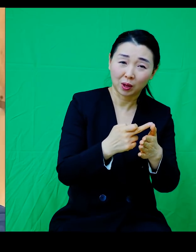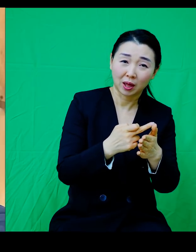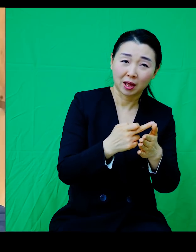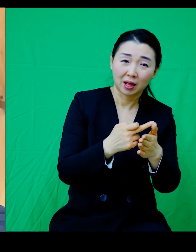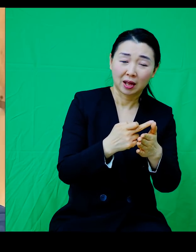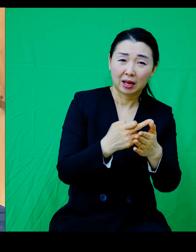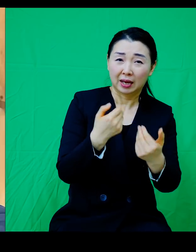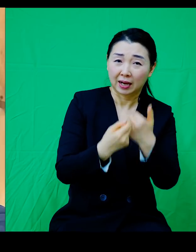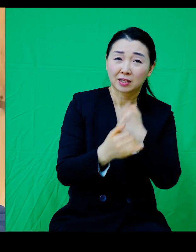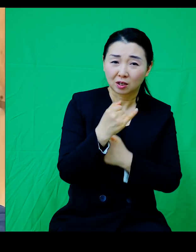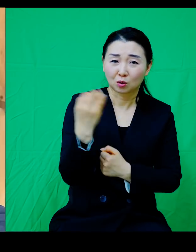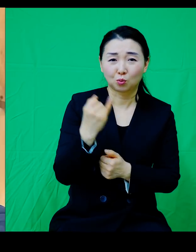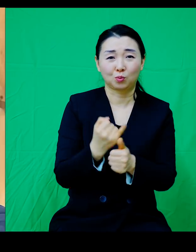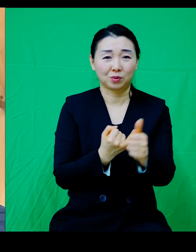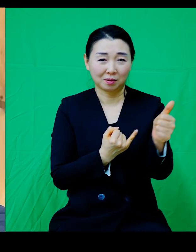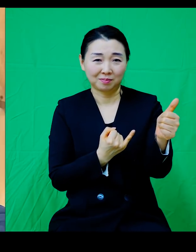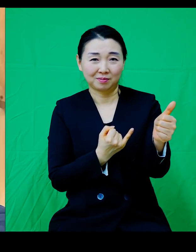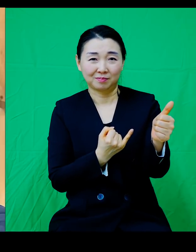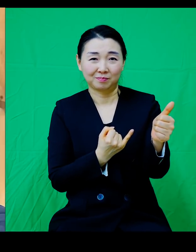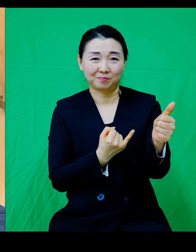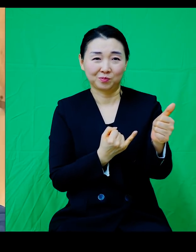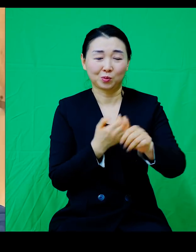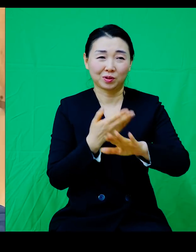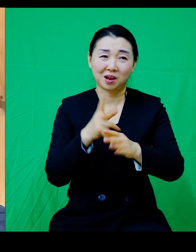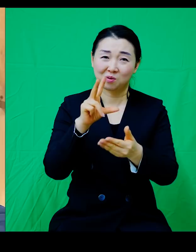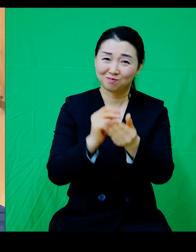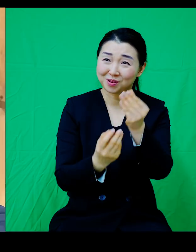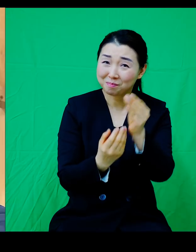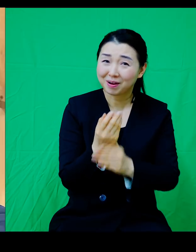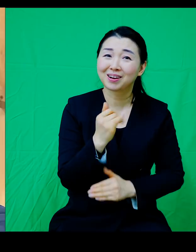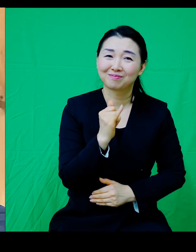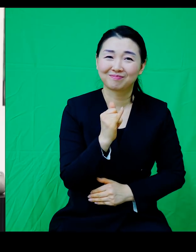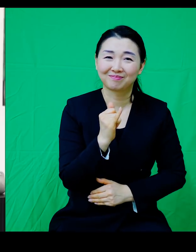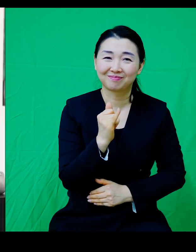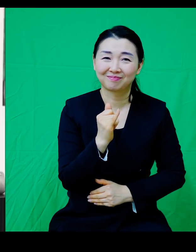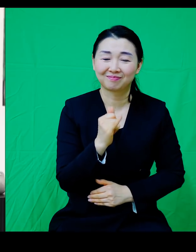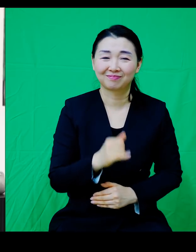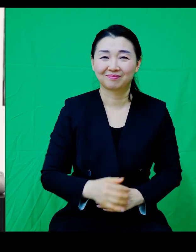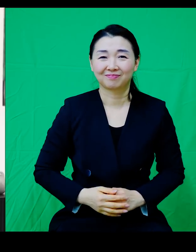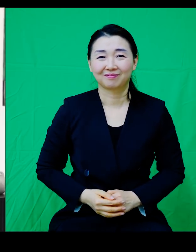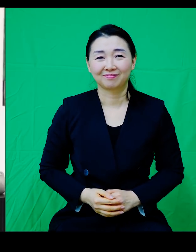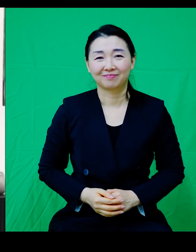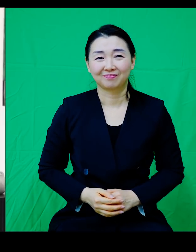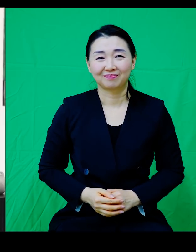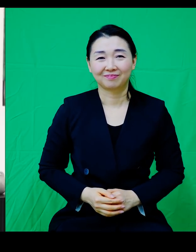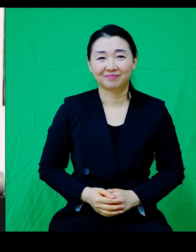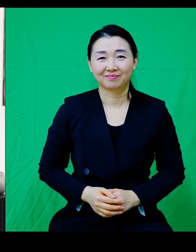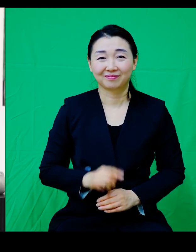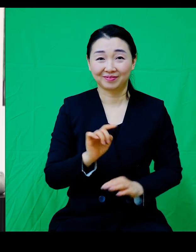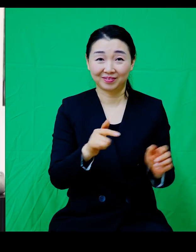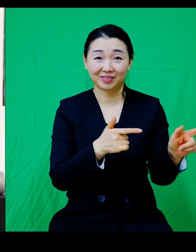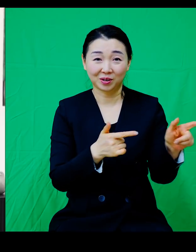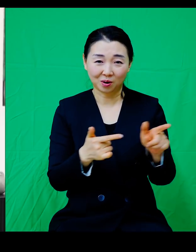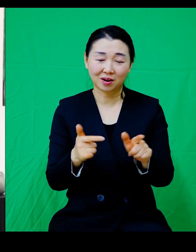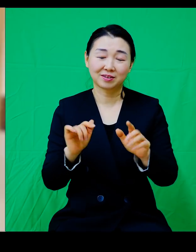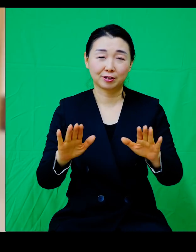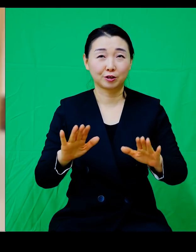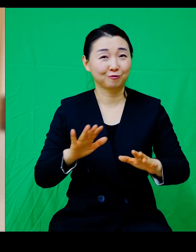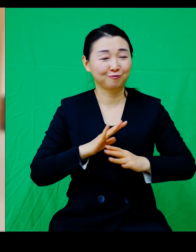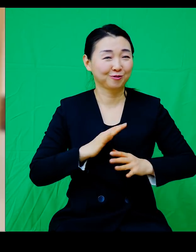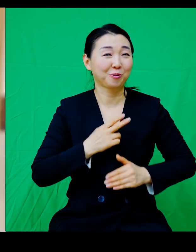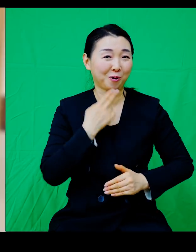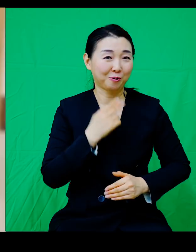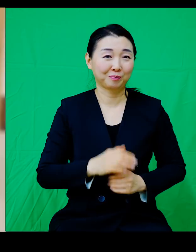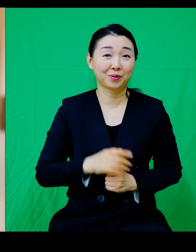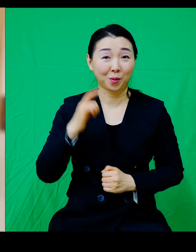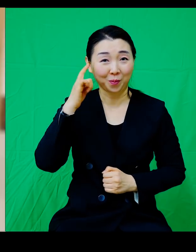다른 갈등들을 보일 수도 있고, 남편도 또 다른 문제들이 나올 수도 있지만, 그런 것들이 이제는